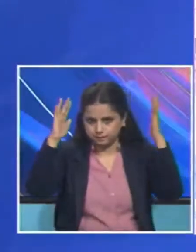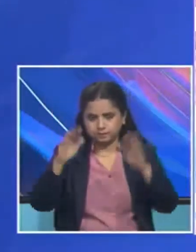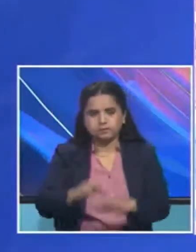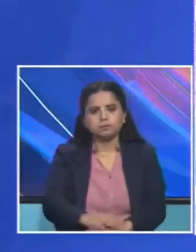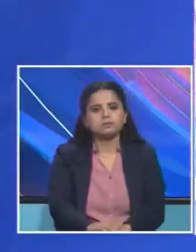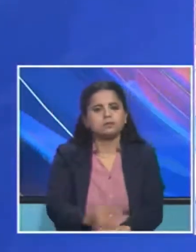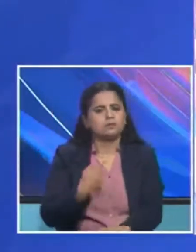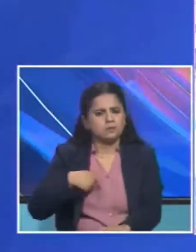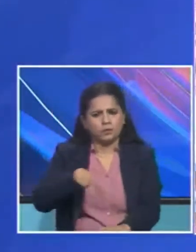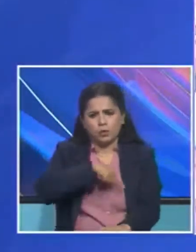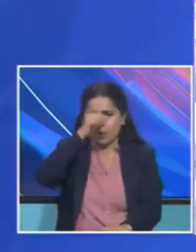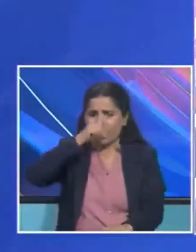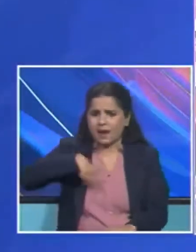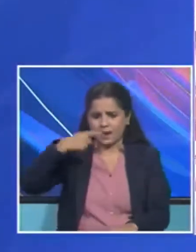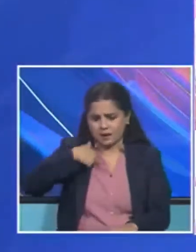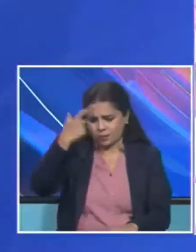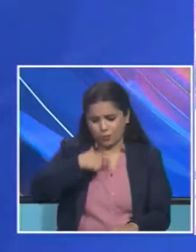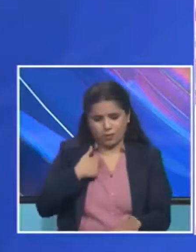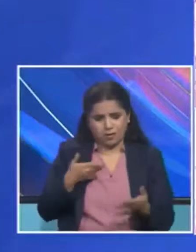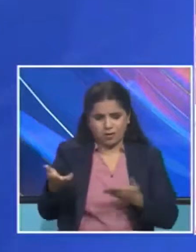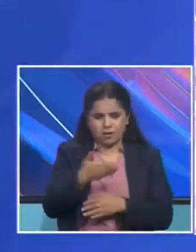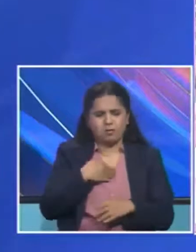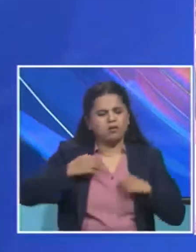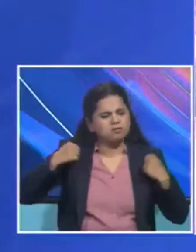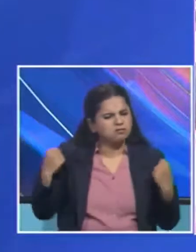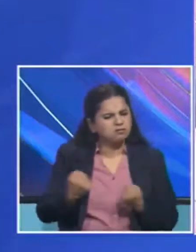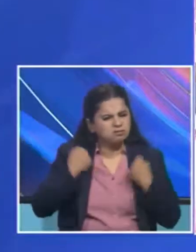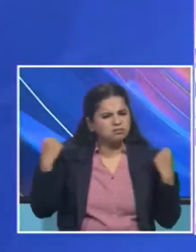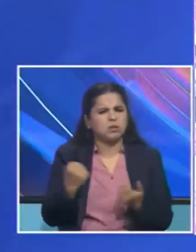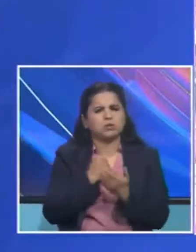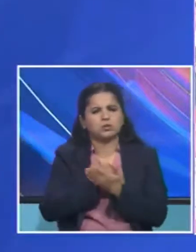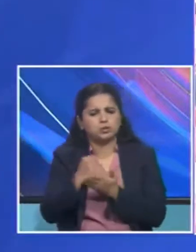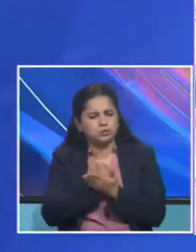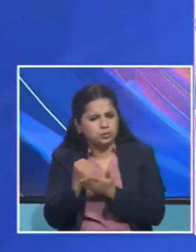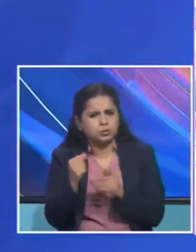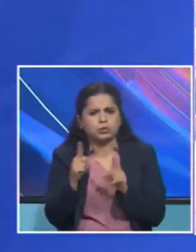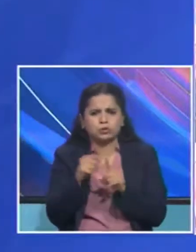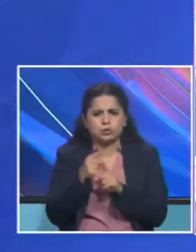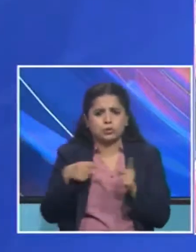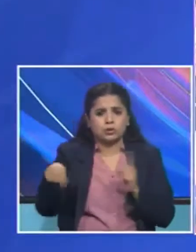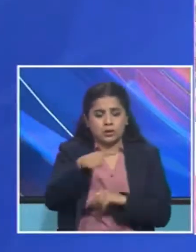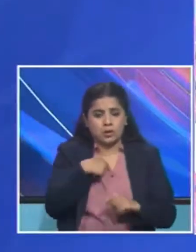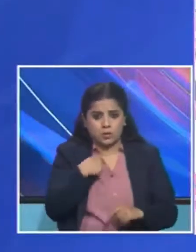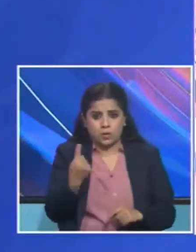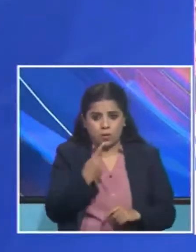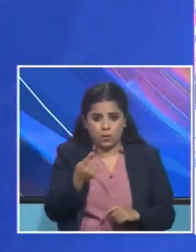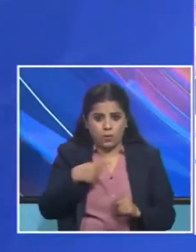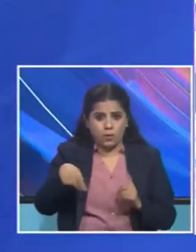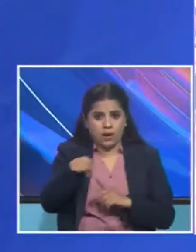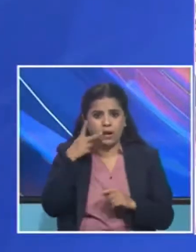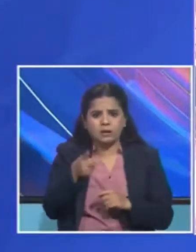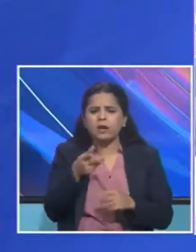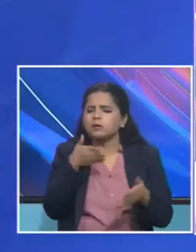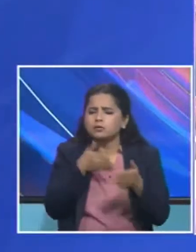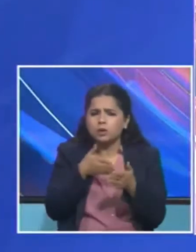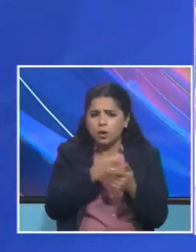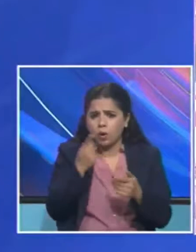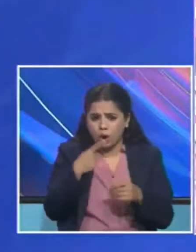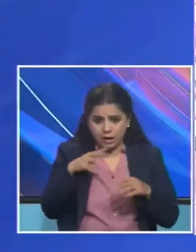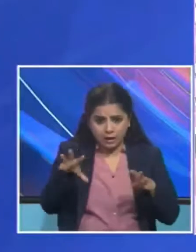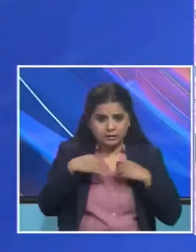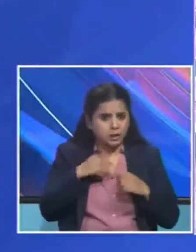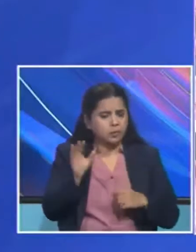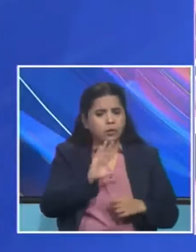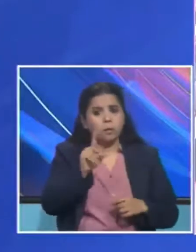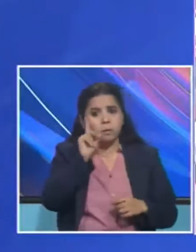हम हिंदुस्तानियों ने अपने प्रयासों से न सिर्फ इस वैश्विक चुनौती का सामना किया,